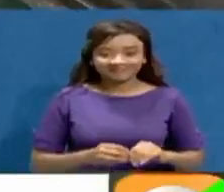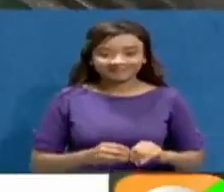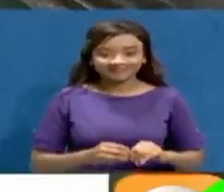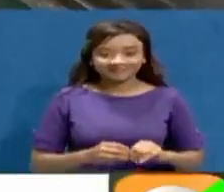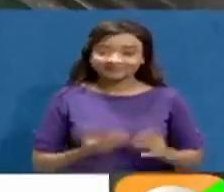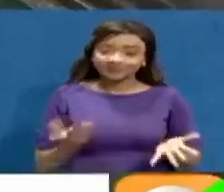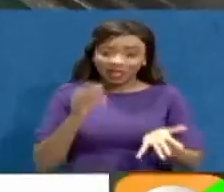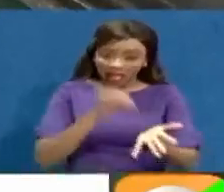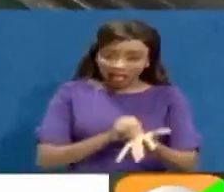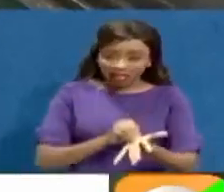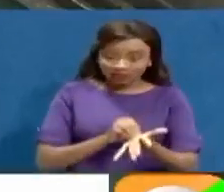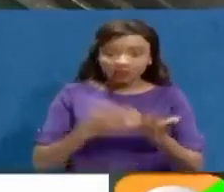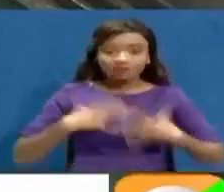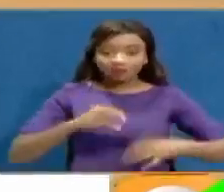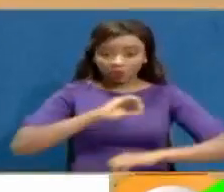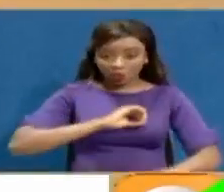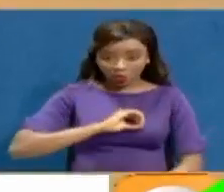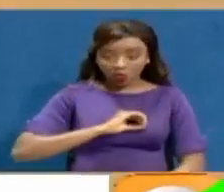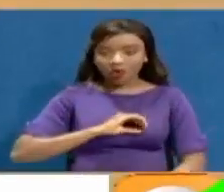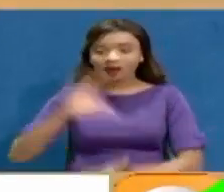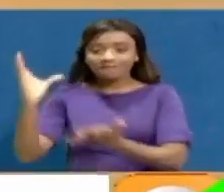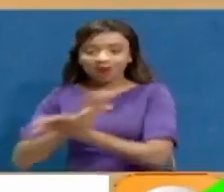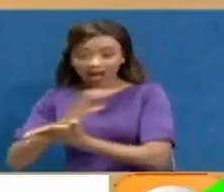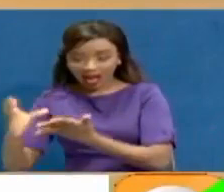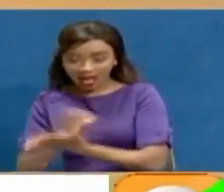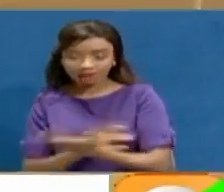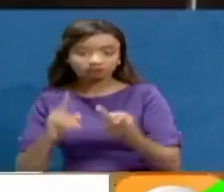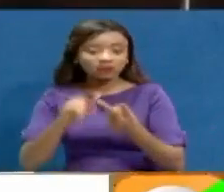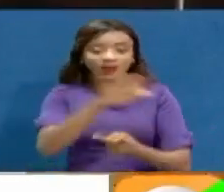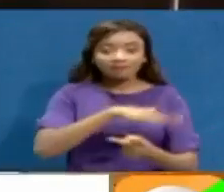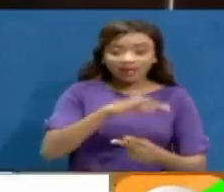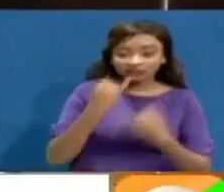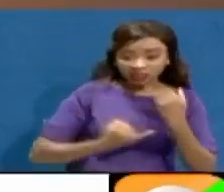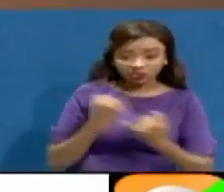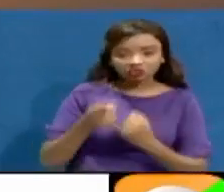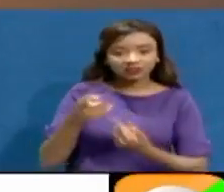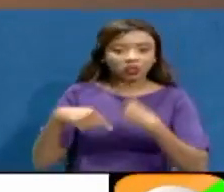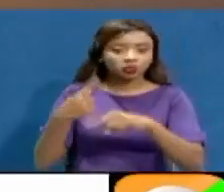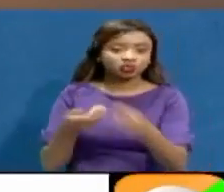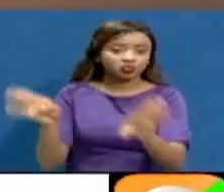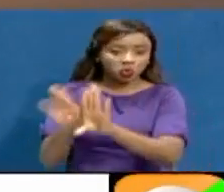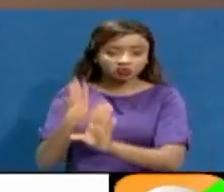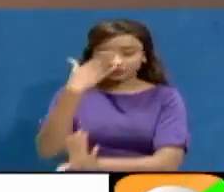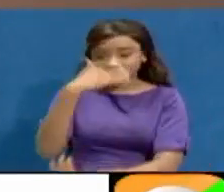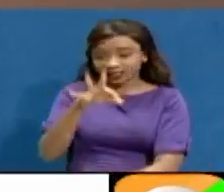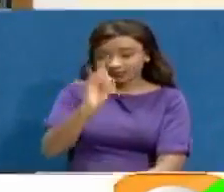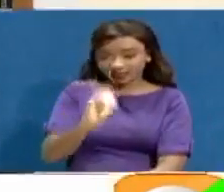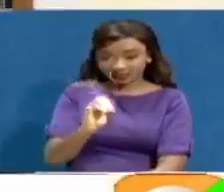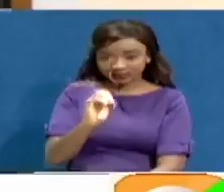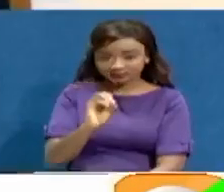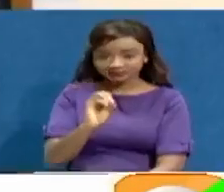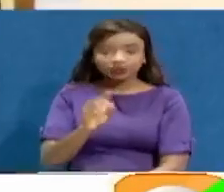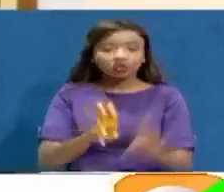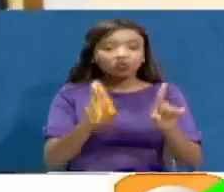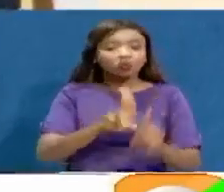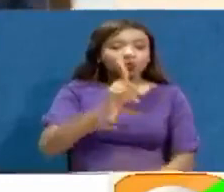Kwa mara nyingine tena, wamiliki wa vilabu vya pombe na maeneo ya burudani yatasalia kufungwa kwa siku 30 zijazo.